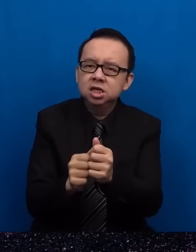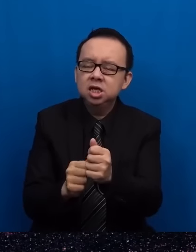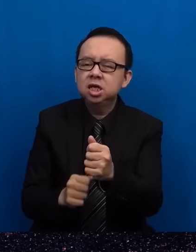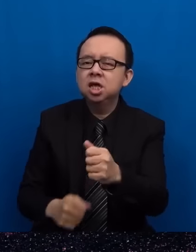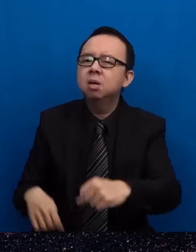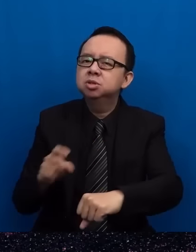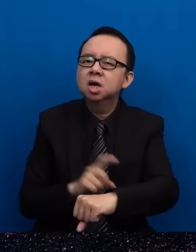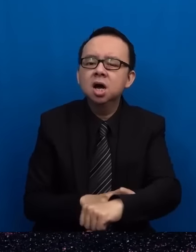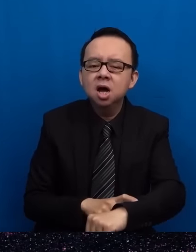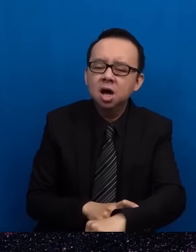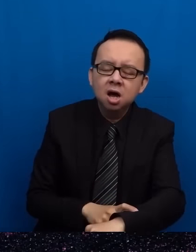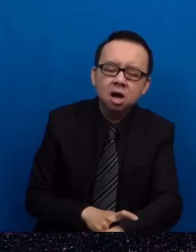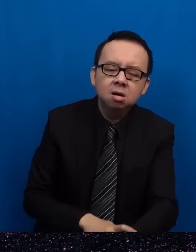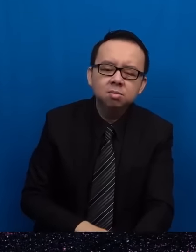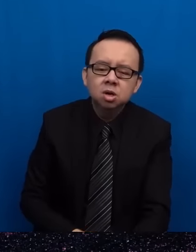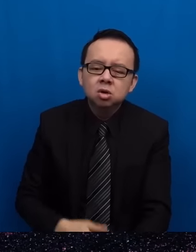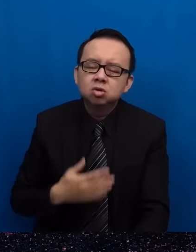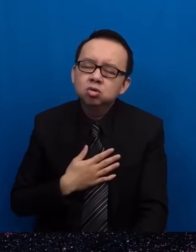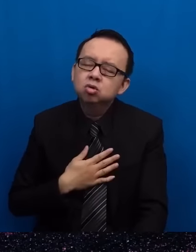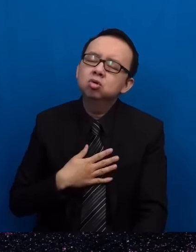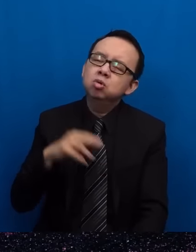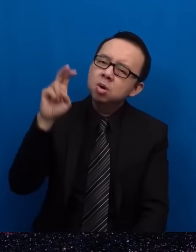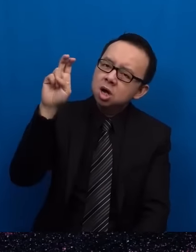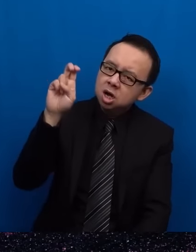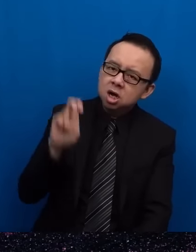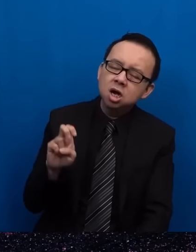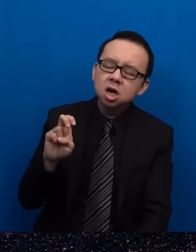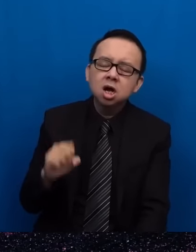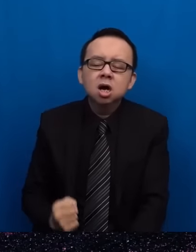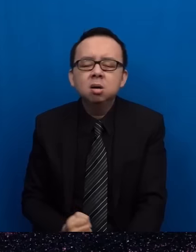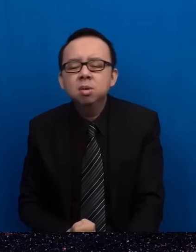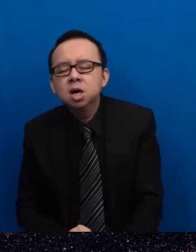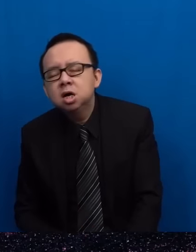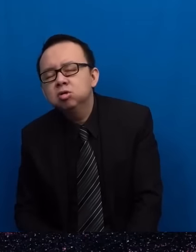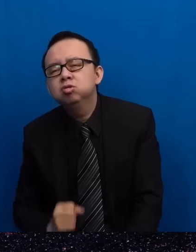Tuhan, tiap jam ku